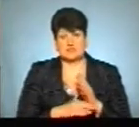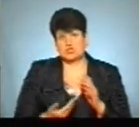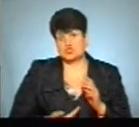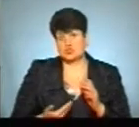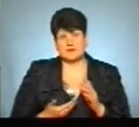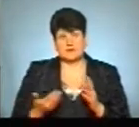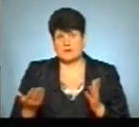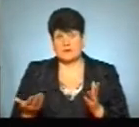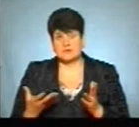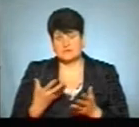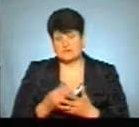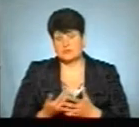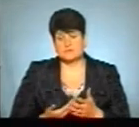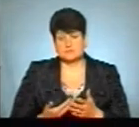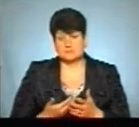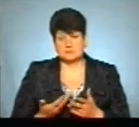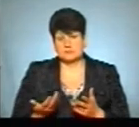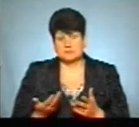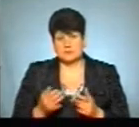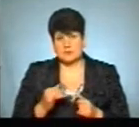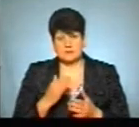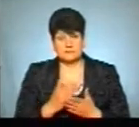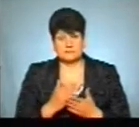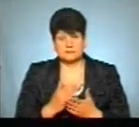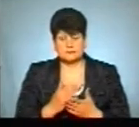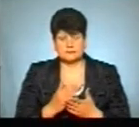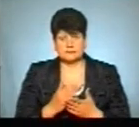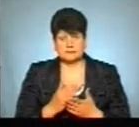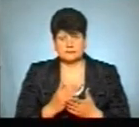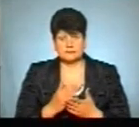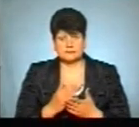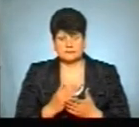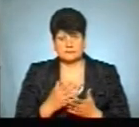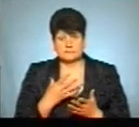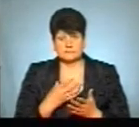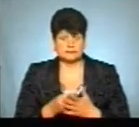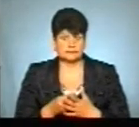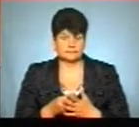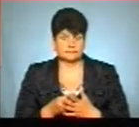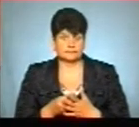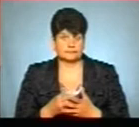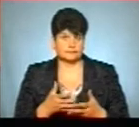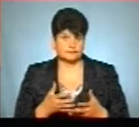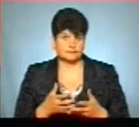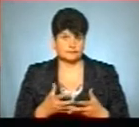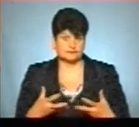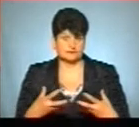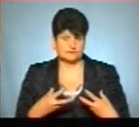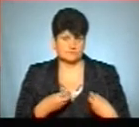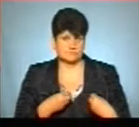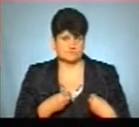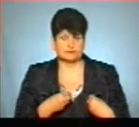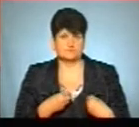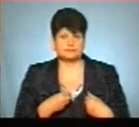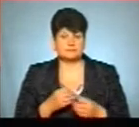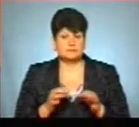собі ось живе своїм життям і має свою реакцію на вплив на навколишнього середовища. Загалом такі